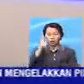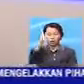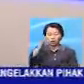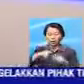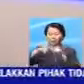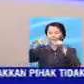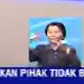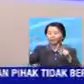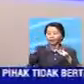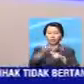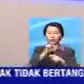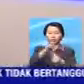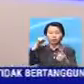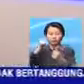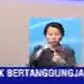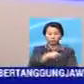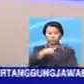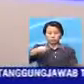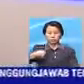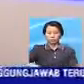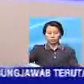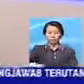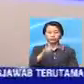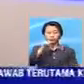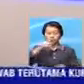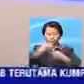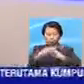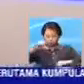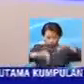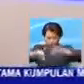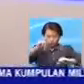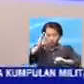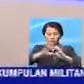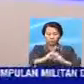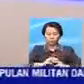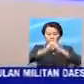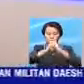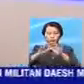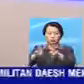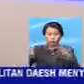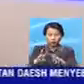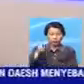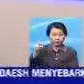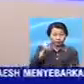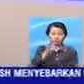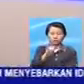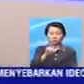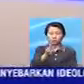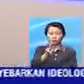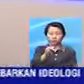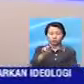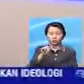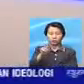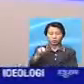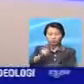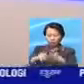diperluas penggunaannya ke Cina untuk itu satu makmal saintifik akan diwujudkan di wilayah Yunan bagi mengkaji ramuan yang